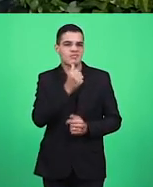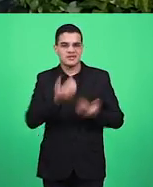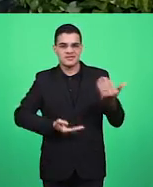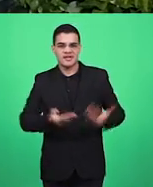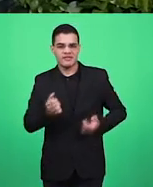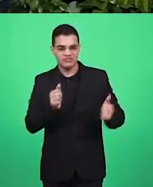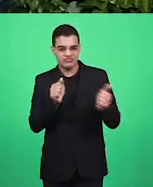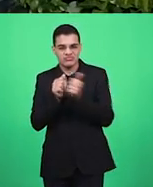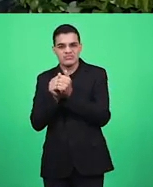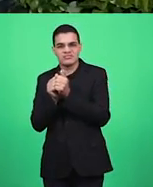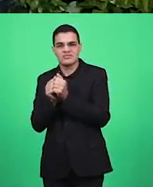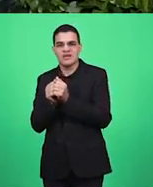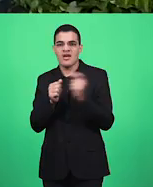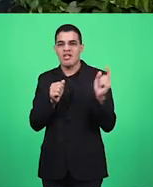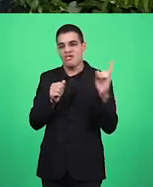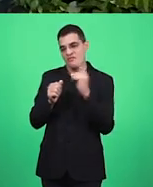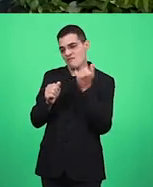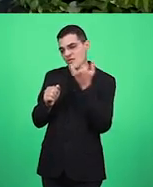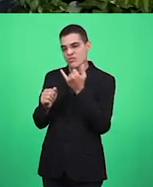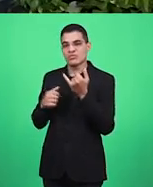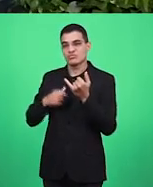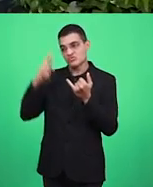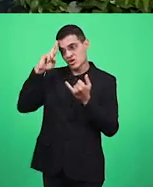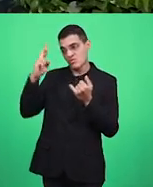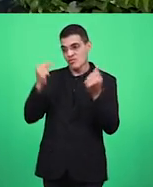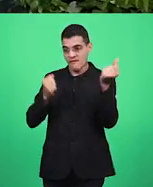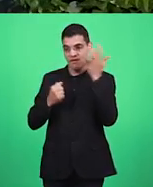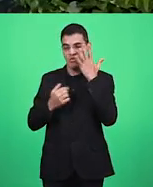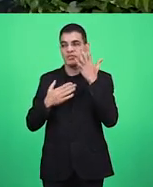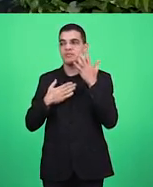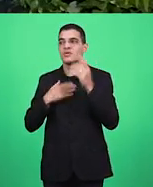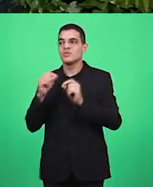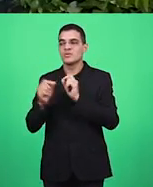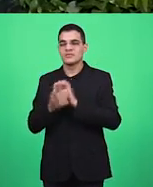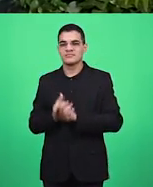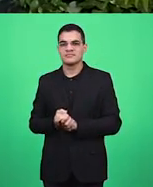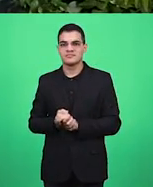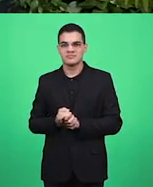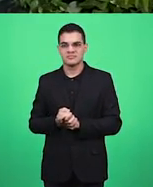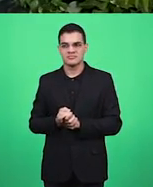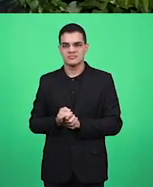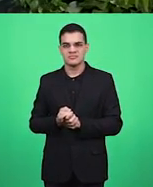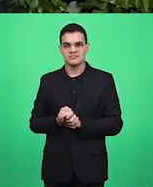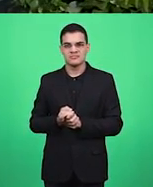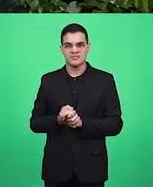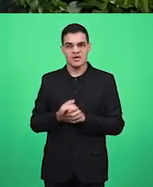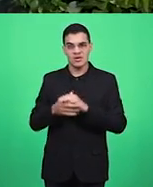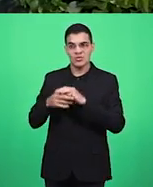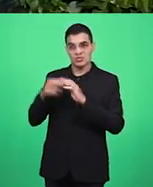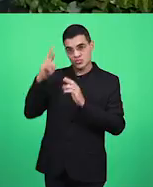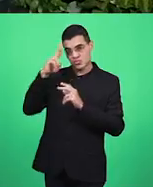сестра, которая у нас остановилась, она говорит, Бог дал мне откровение.